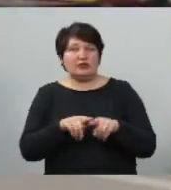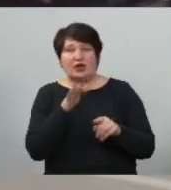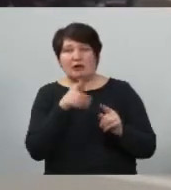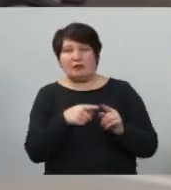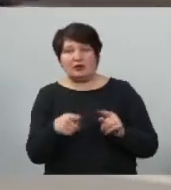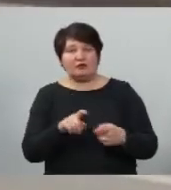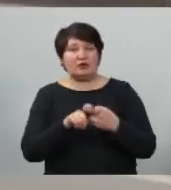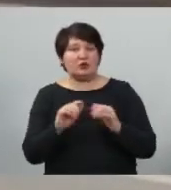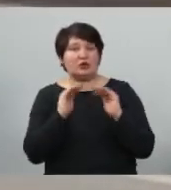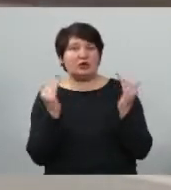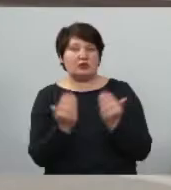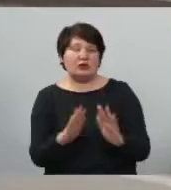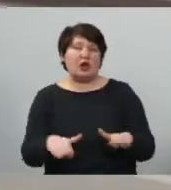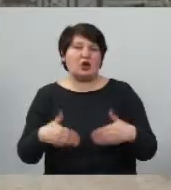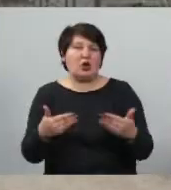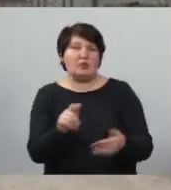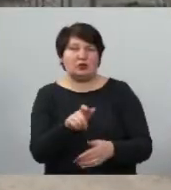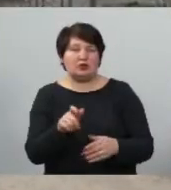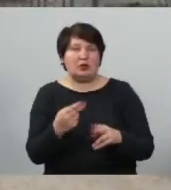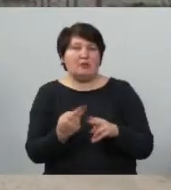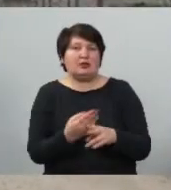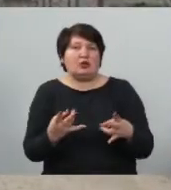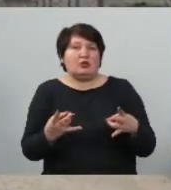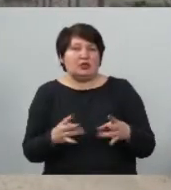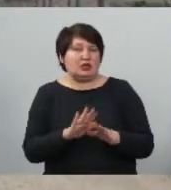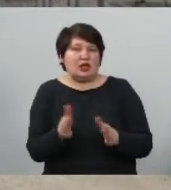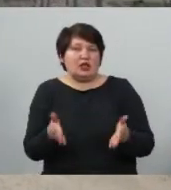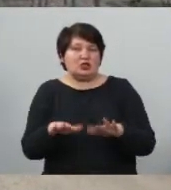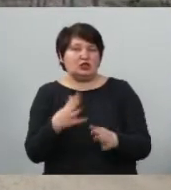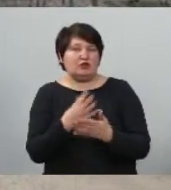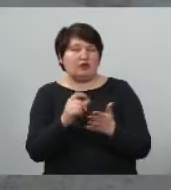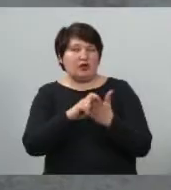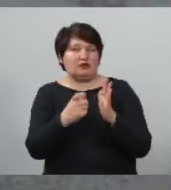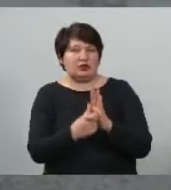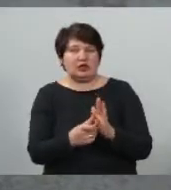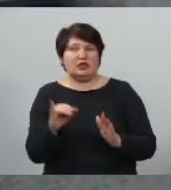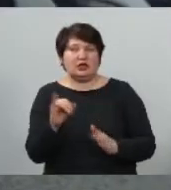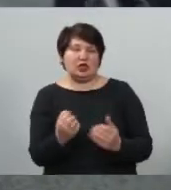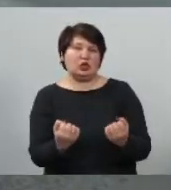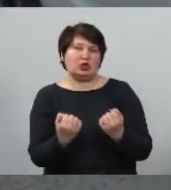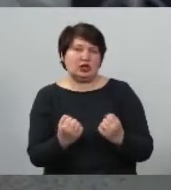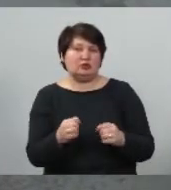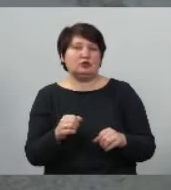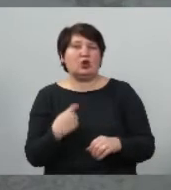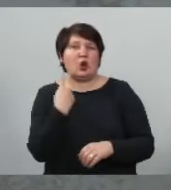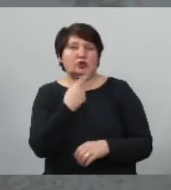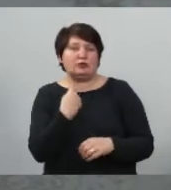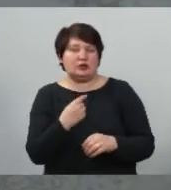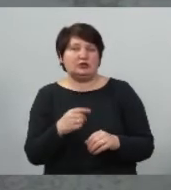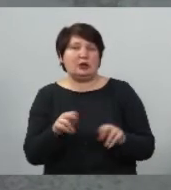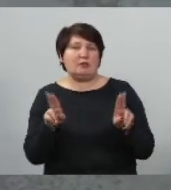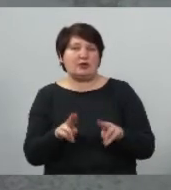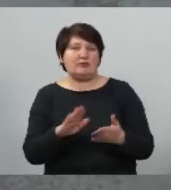карантином громадянам рекомендують без необхідності не залишати своїх помешкань та ретельно дотримуватися особистих правил